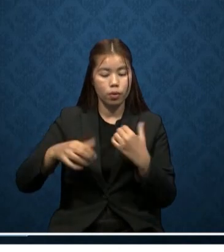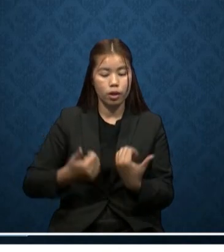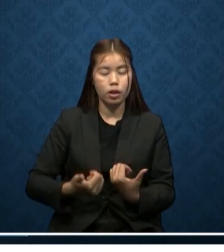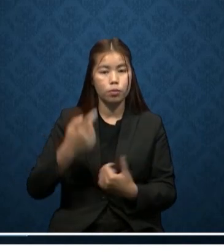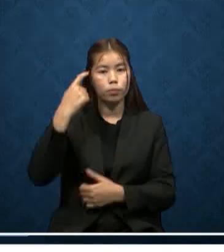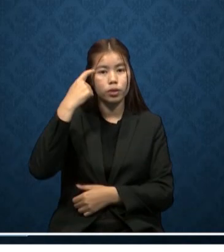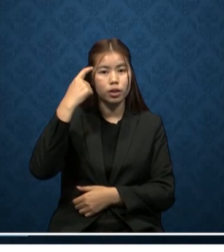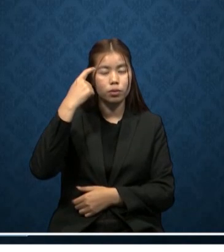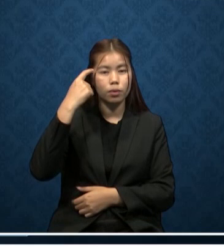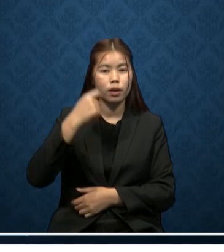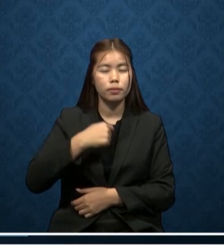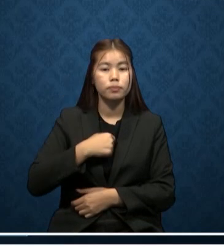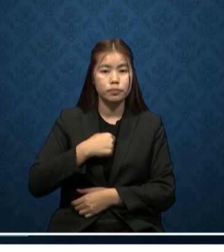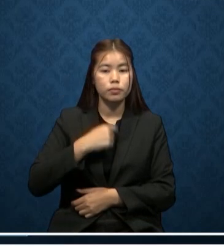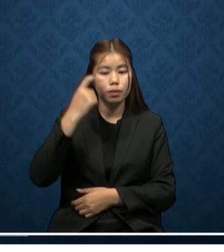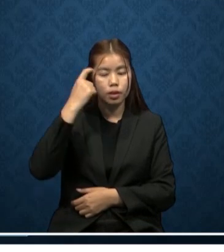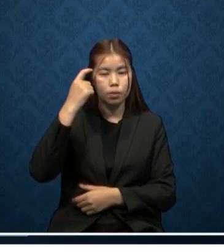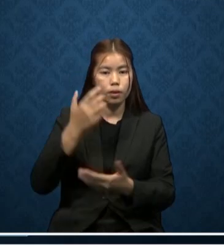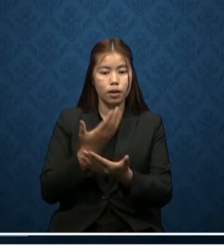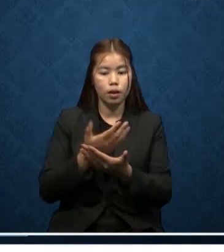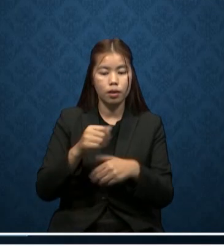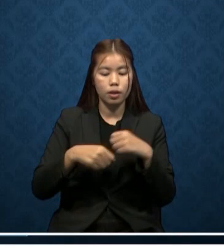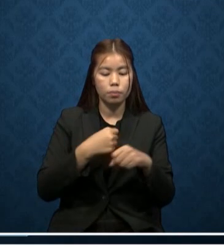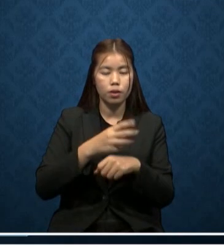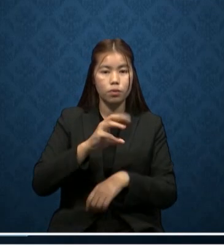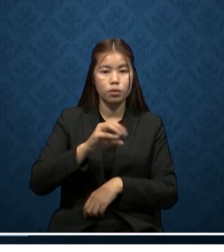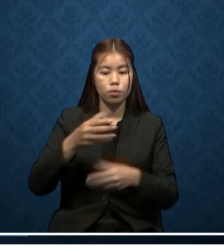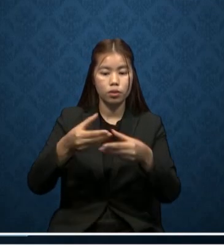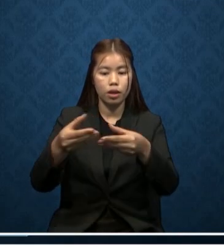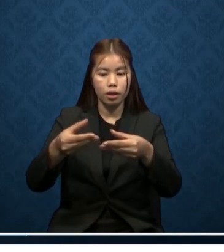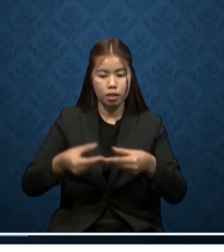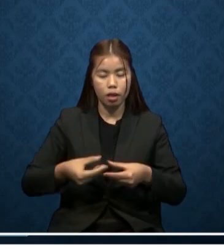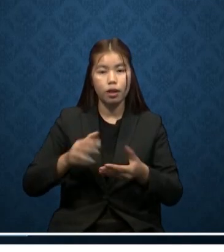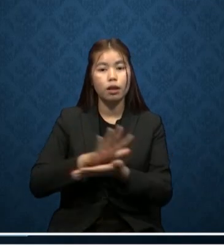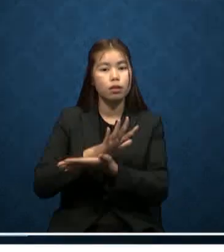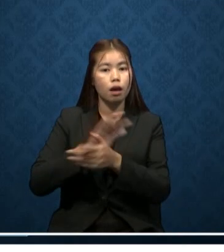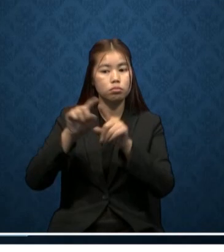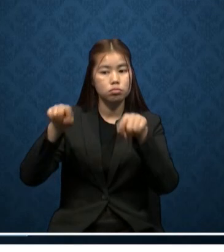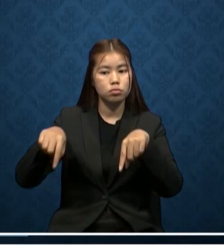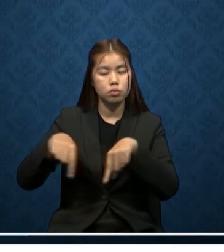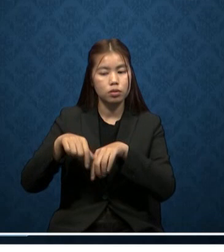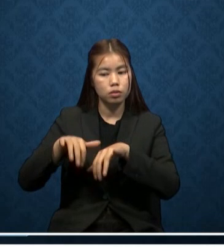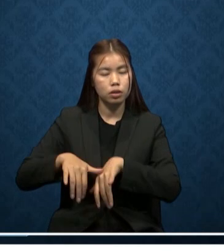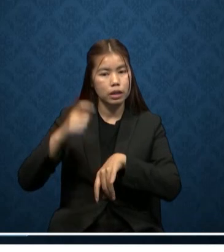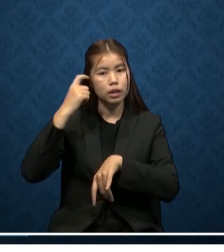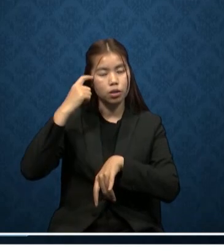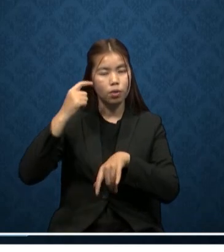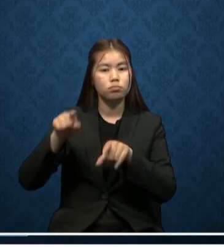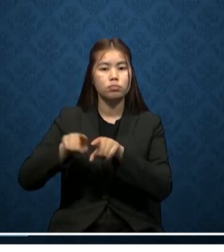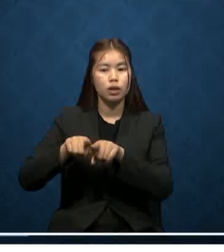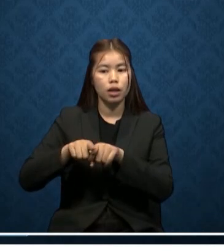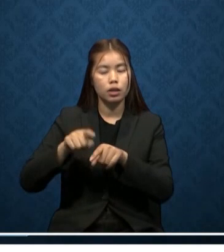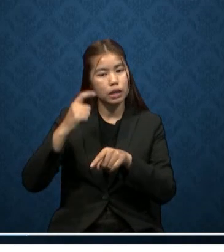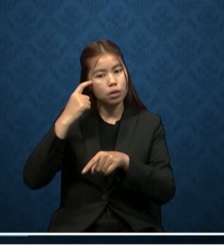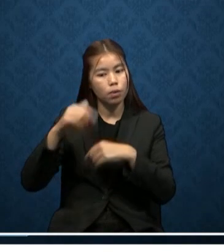ว่าผมคิดว่าในเอกสารของมาปี 66มันก็เป็นอย่างงนี้และเอกสารของมาปี 67ผมคิดว่าสมมาก็อาจจะยังไม่ได้